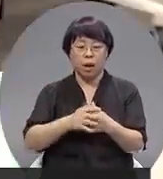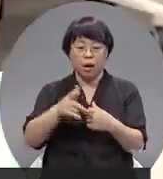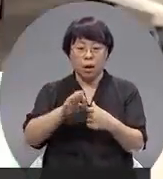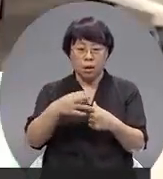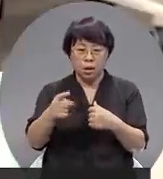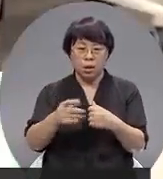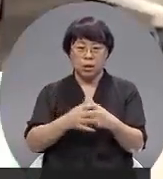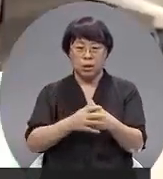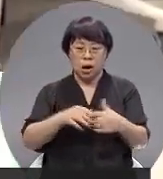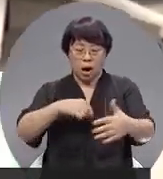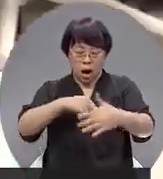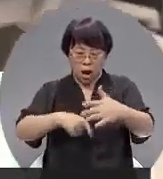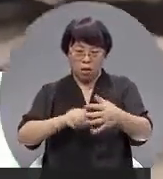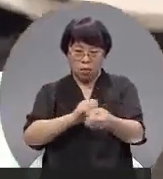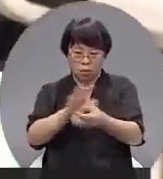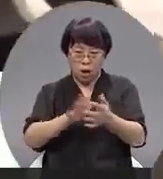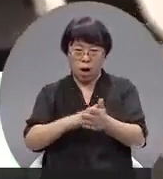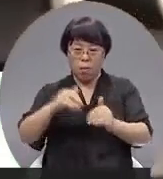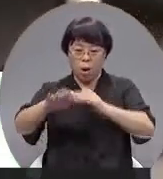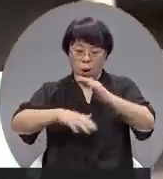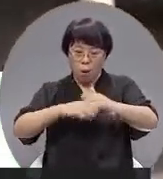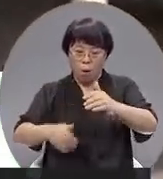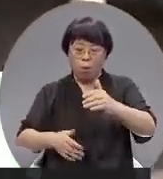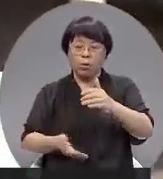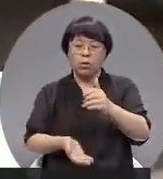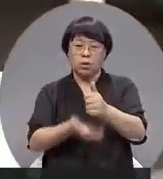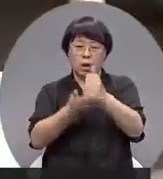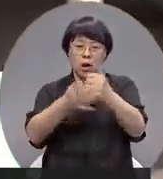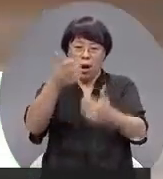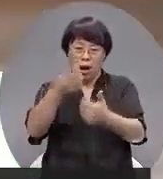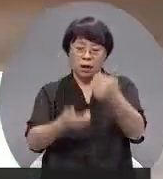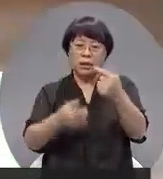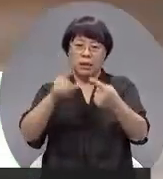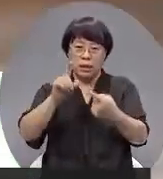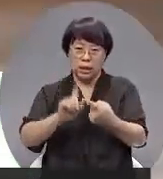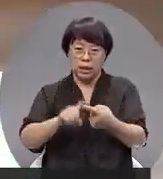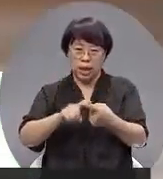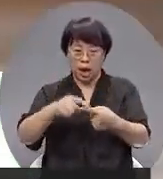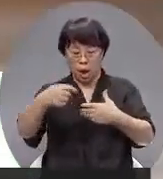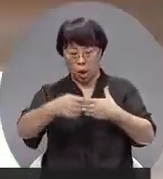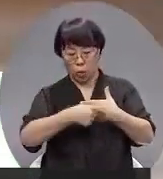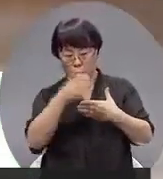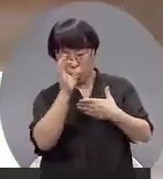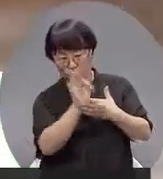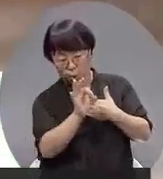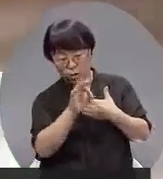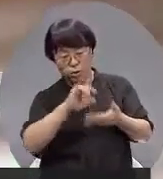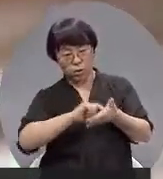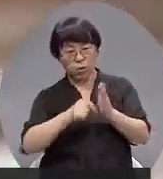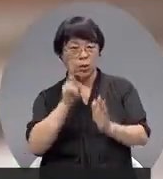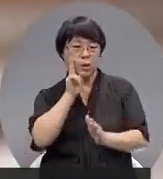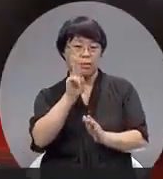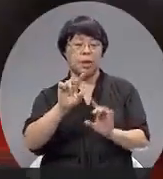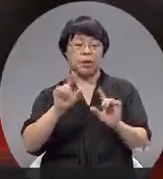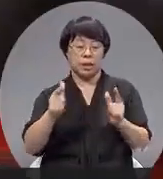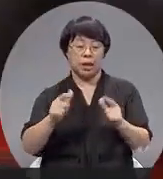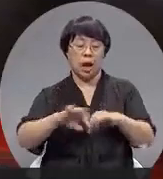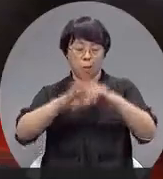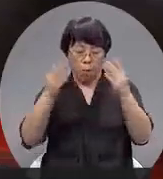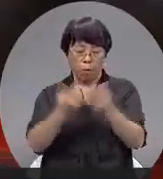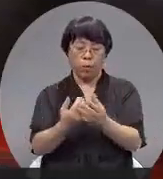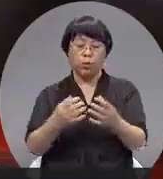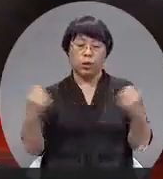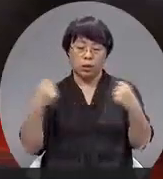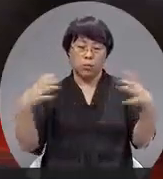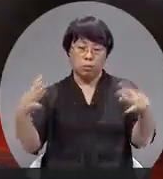사당 와 논란 공천 갈등에 대해 알려진 것 만큼 심각하지 않다며 옷 화합하는 모습을 보일 것이라고